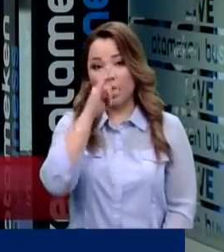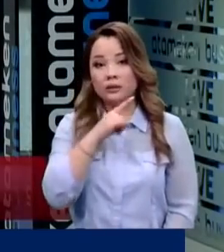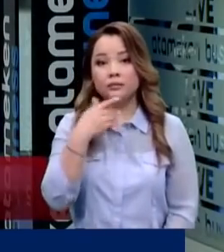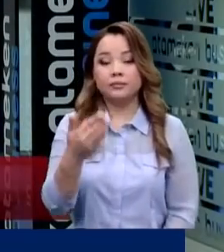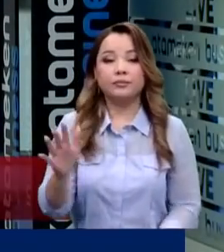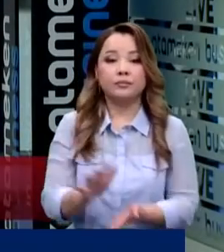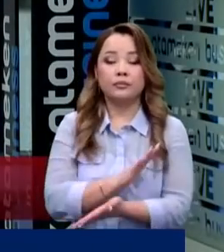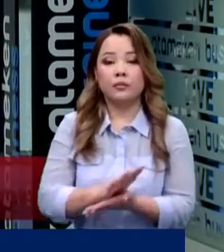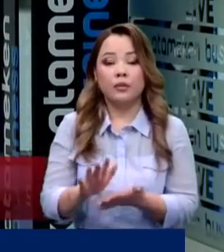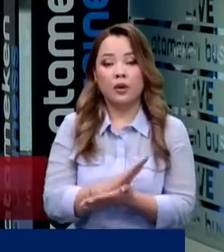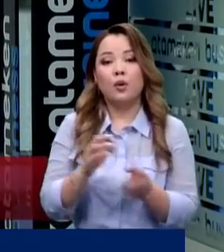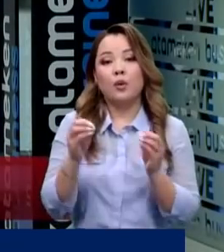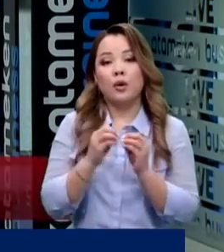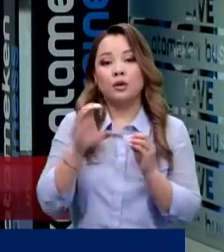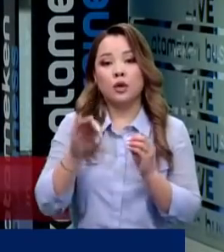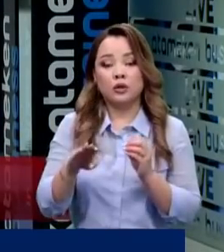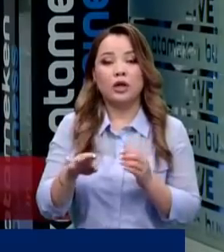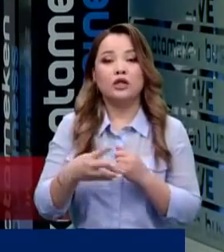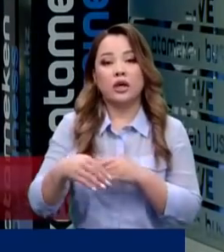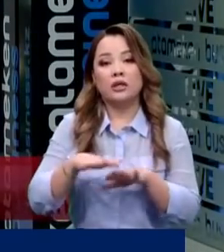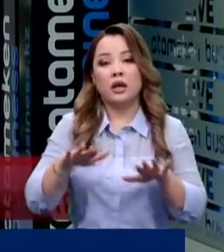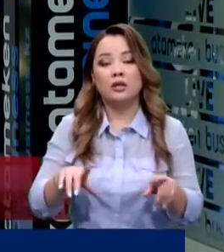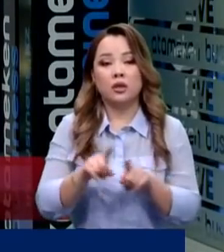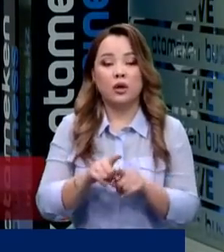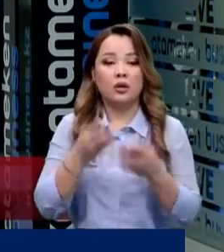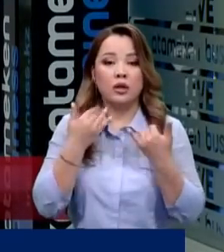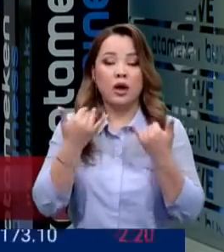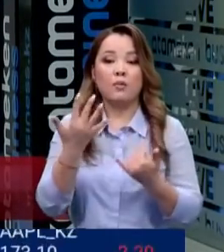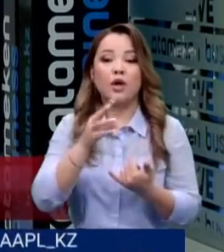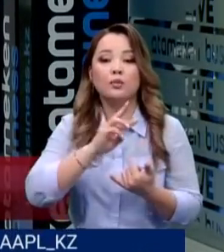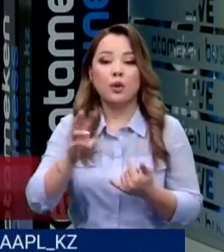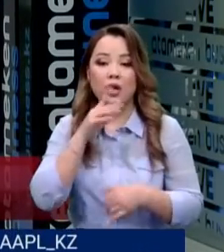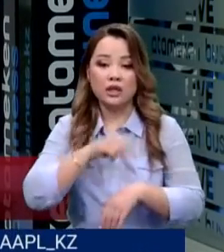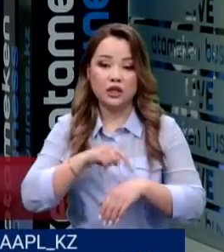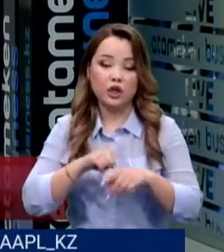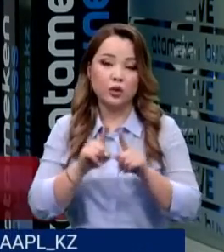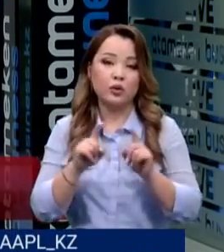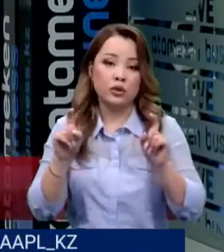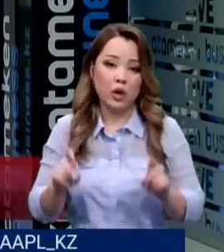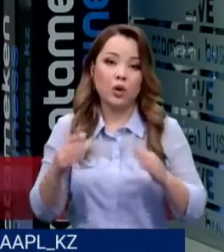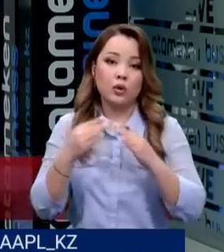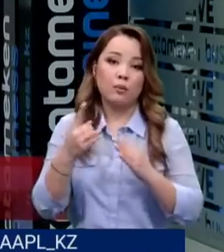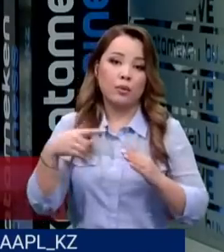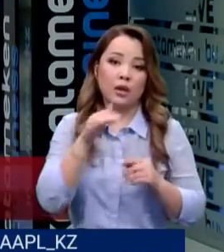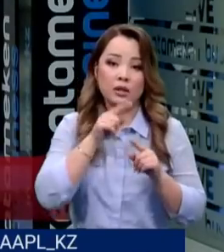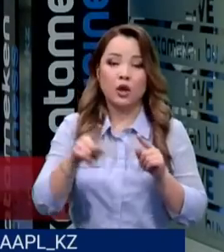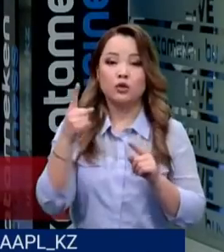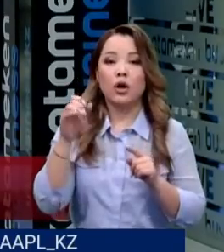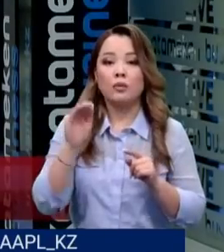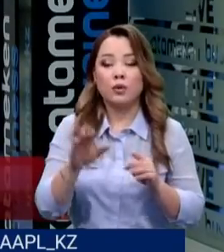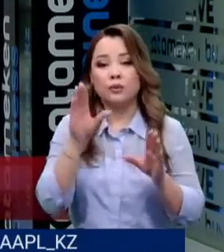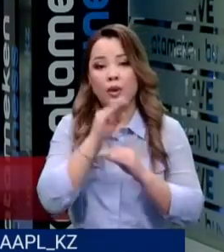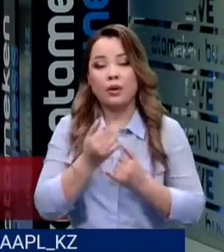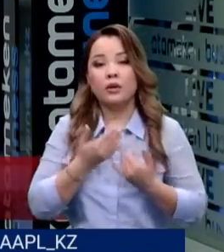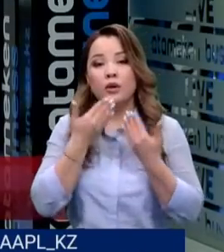Kazakistan'dakilerga tegin 10 sottuk jer telimin alu jeñildey tüstü. Endi üyden çıkpay 5 minutta ötünüş beruge bolat. Bul kızmetke nebara bir aptada 100 000 adam jüginip